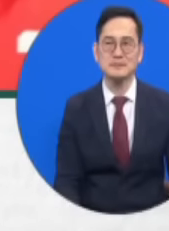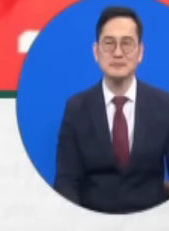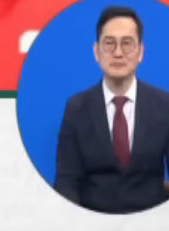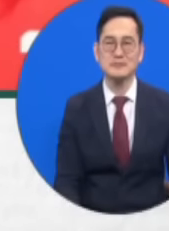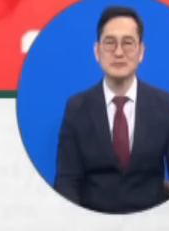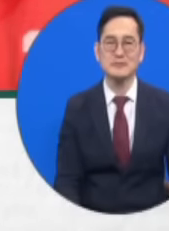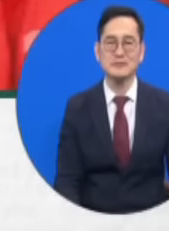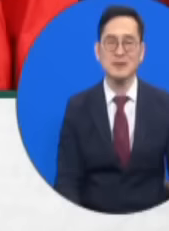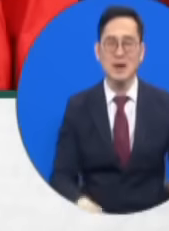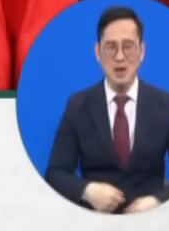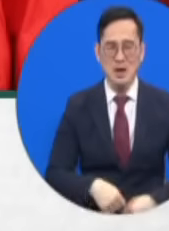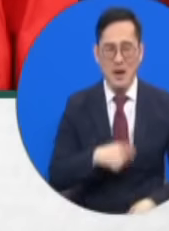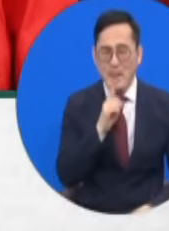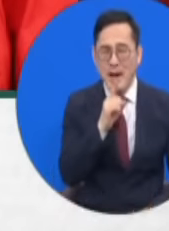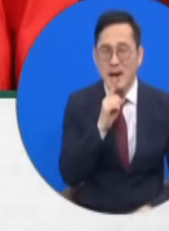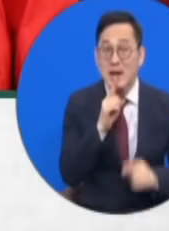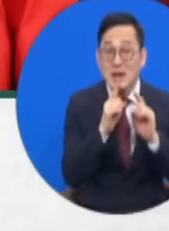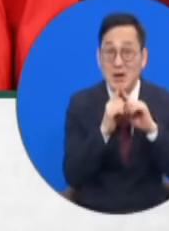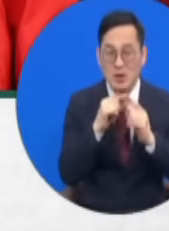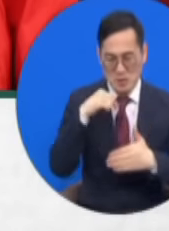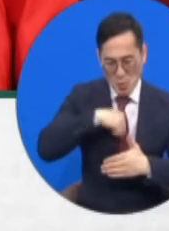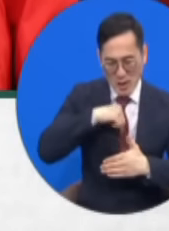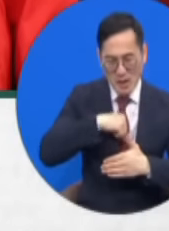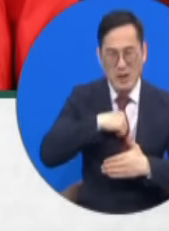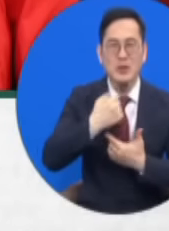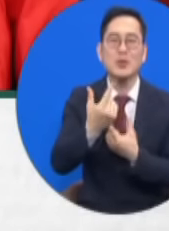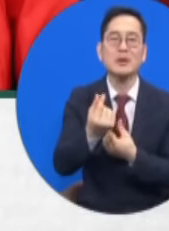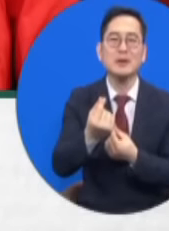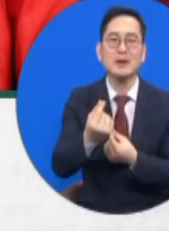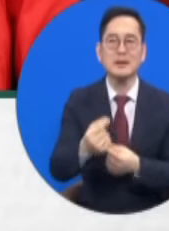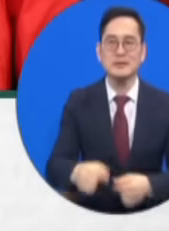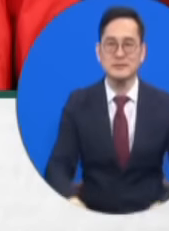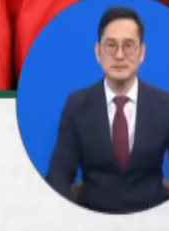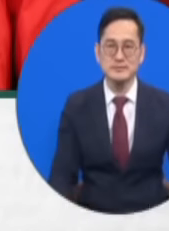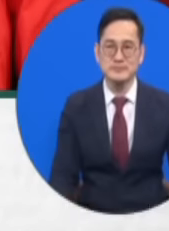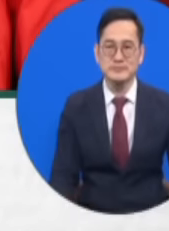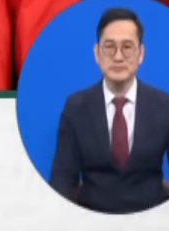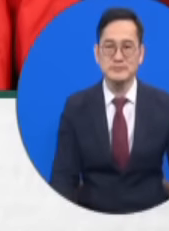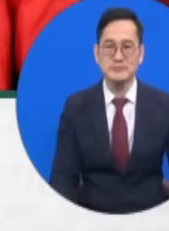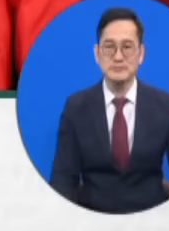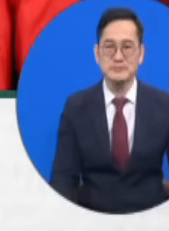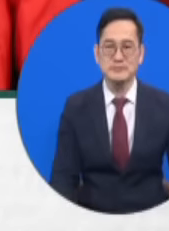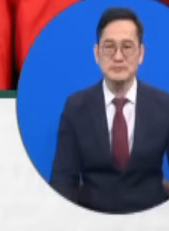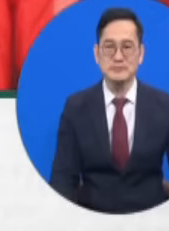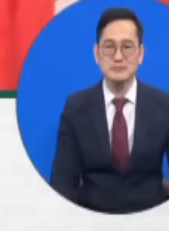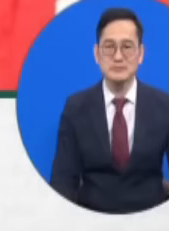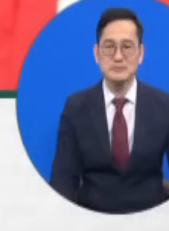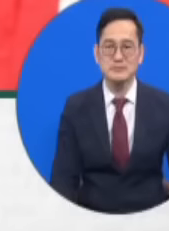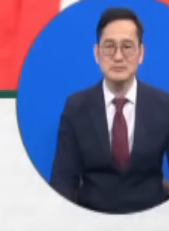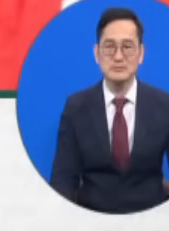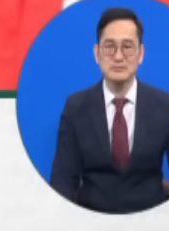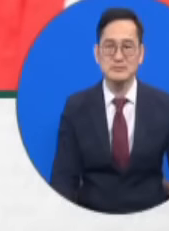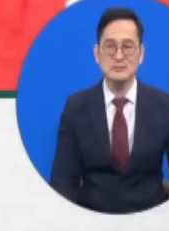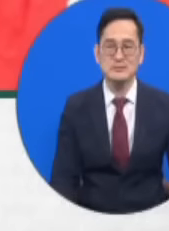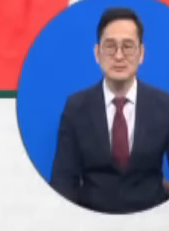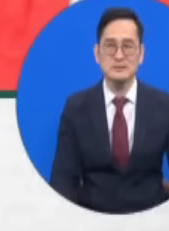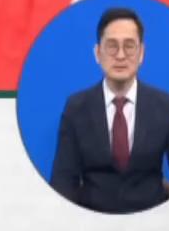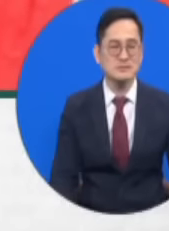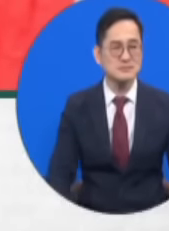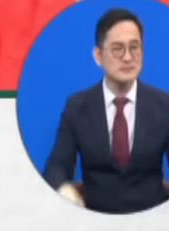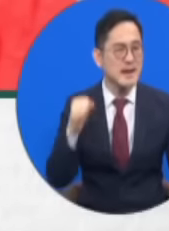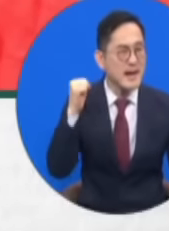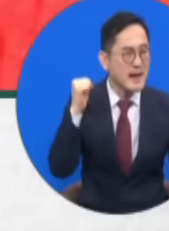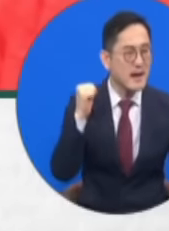들어있는 진심에 가까운 말이라는 거예요. 본인은 저 마이크가 꺼진 상태에서 그냥 지나가면서 유튜버들을 향해서 같이 이렇게